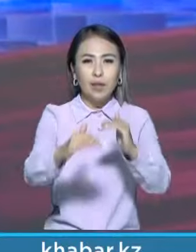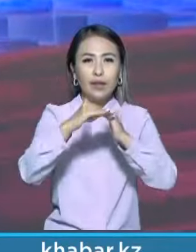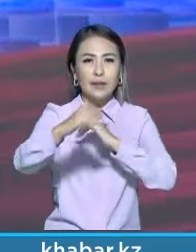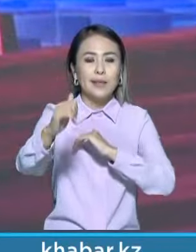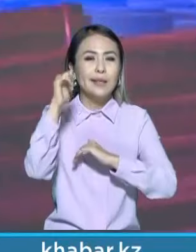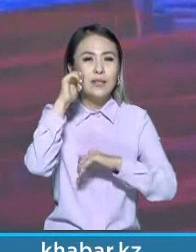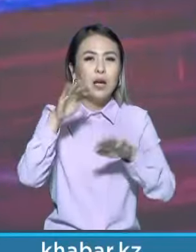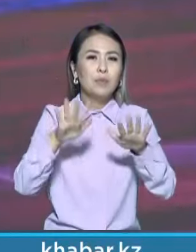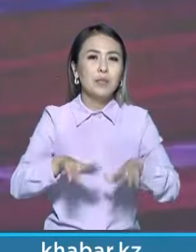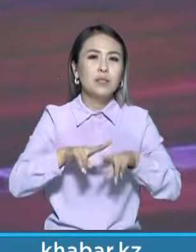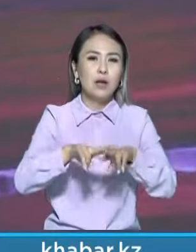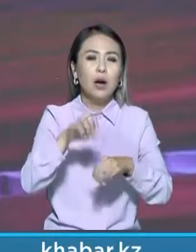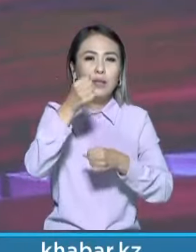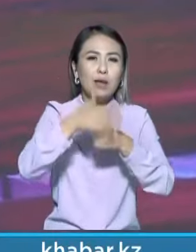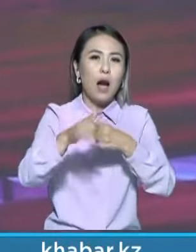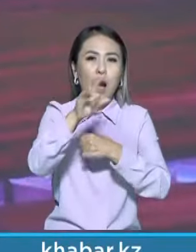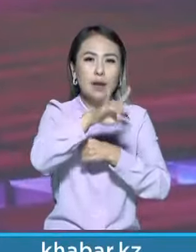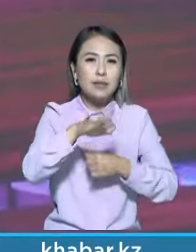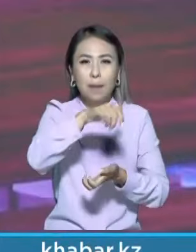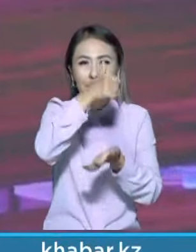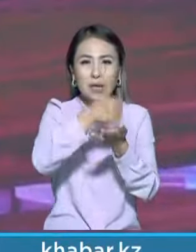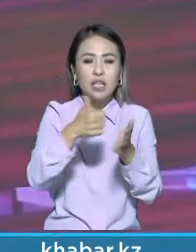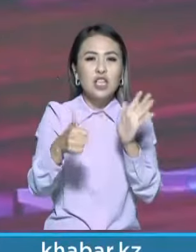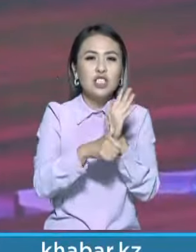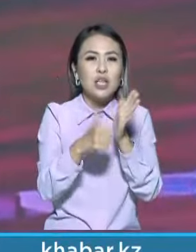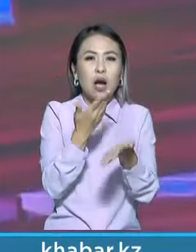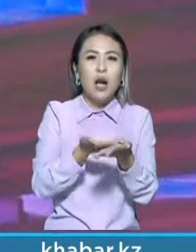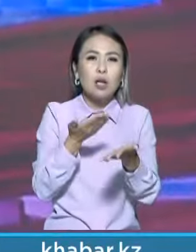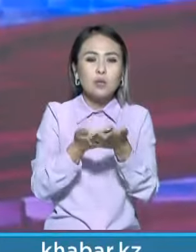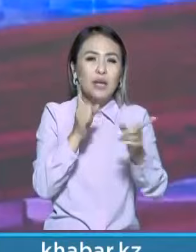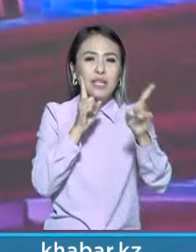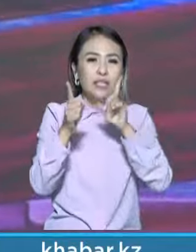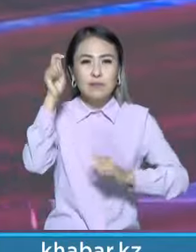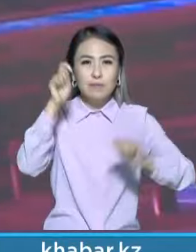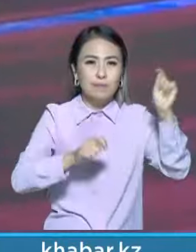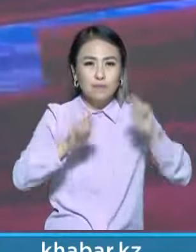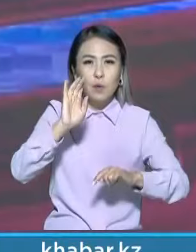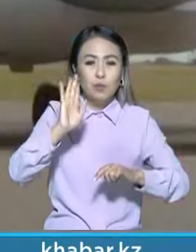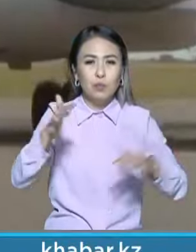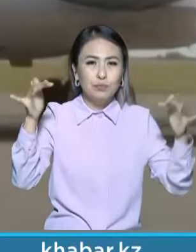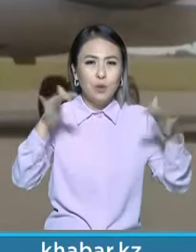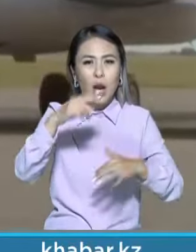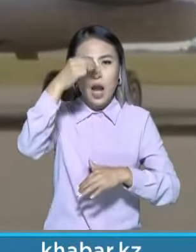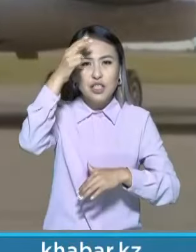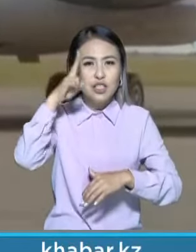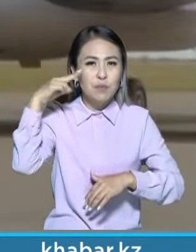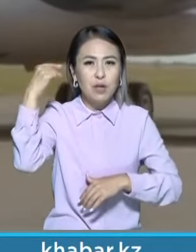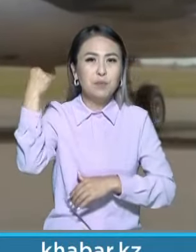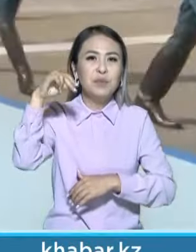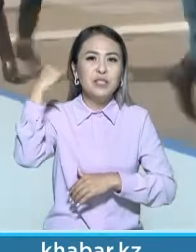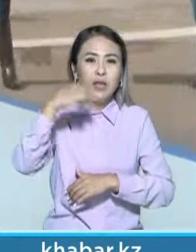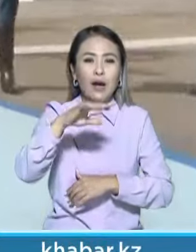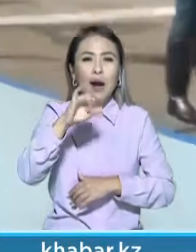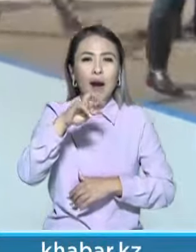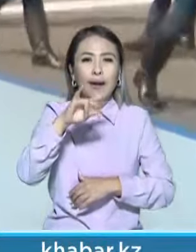Ертең елордада Орталық Азия мемлекеттері басшыларының 6 консультативті кездесуі өтеді. Жиынға қатысу үшін Әзербайжан президенті Ильхам Алиев